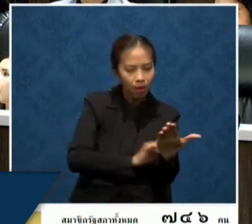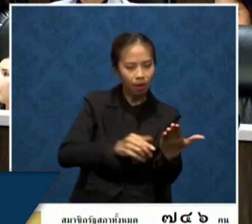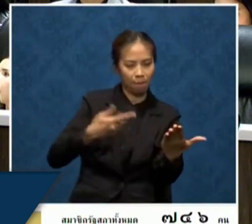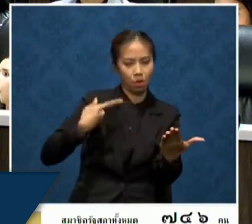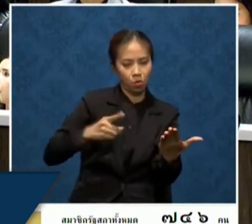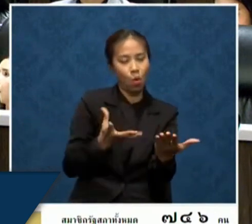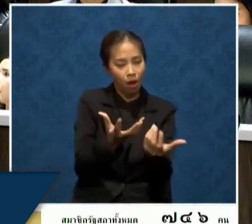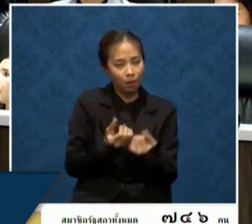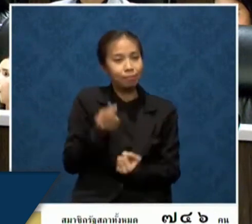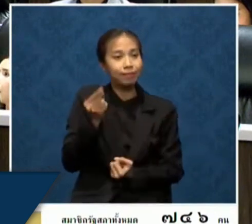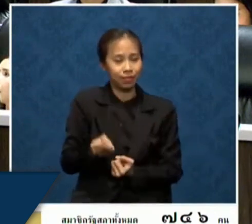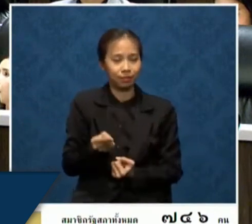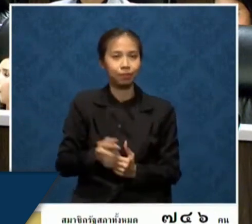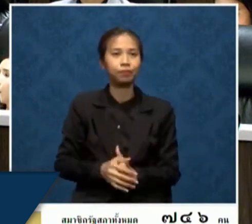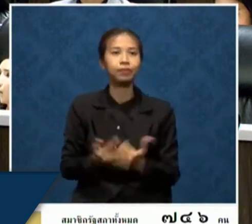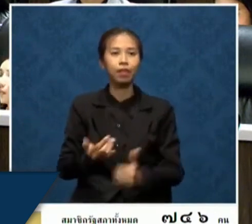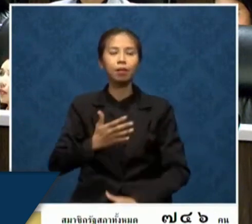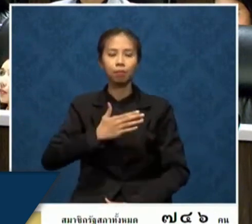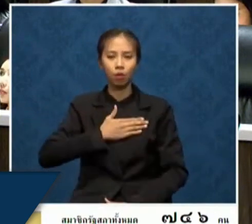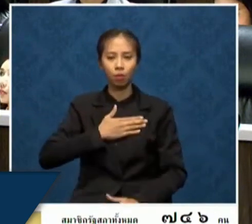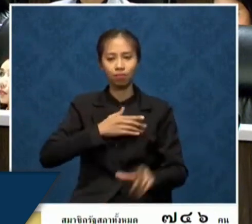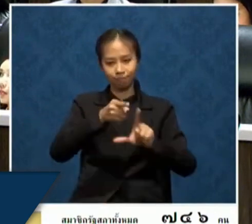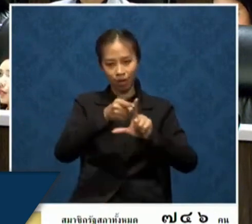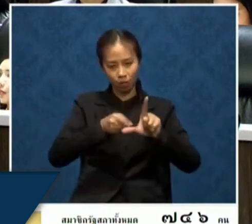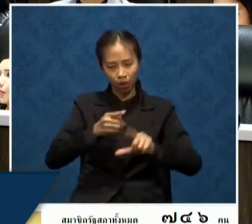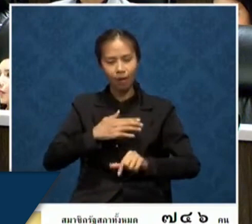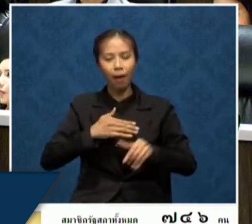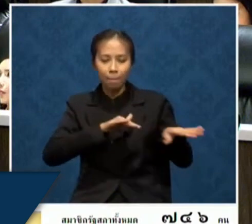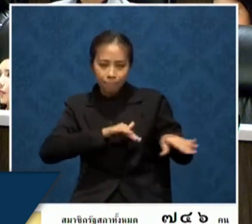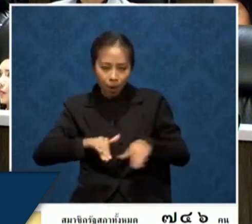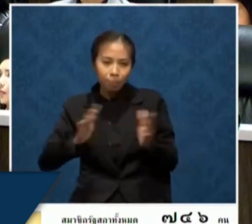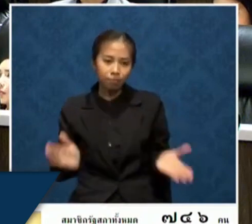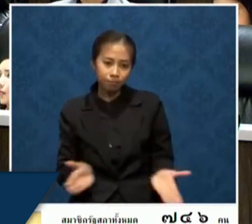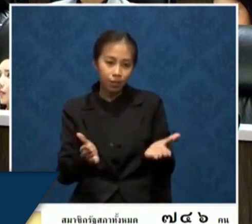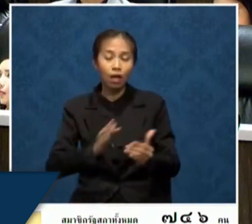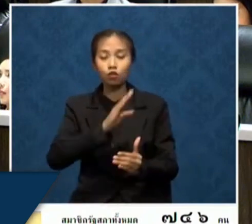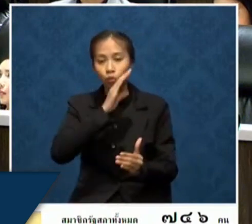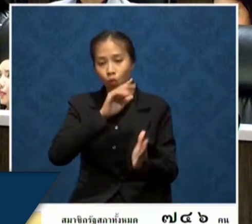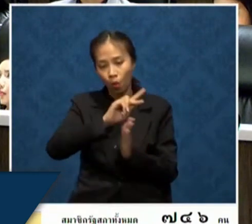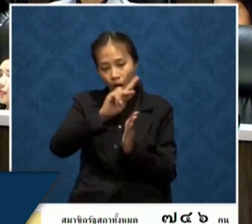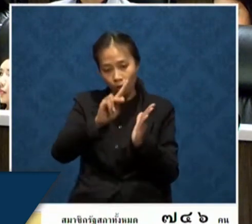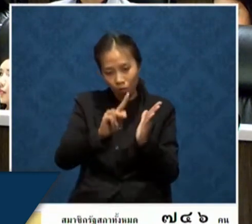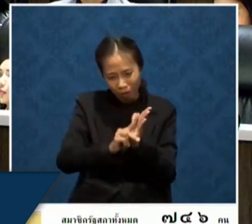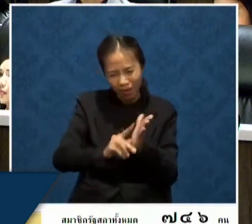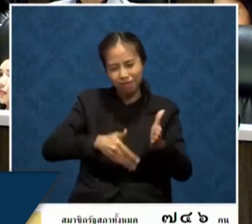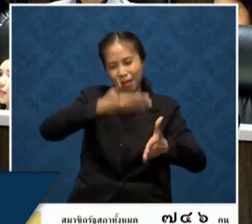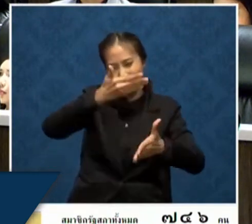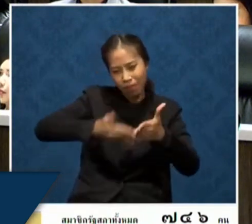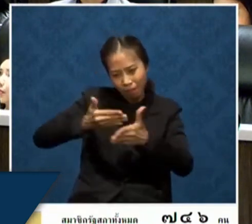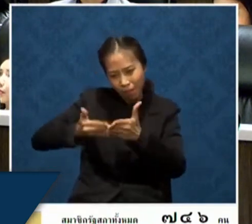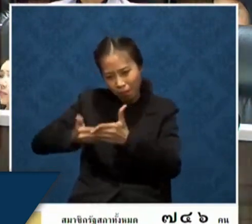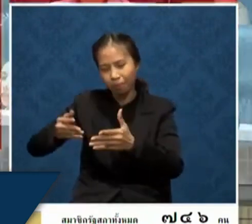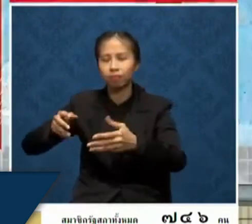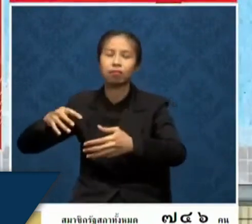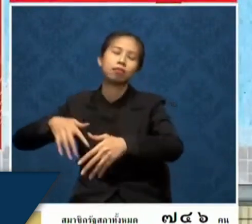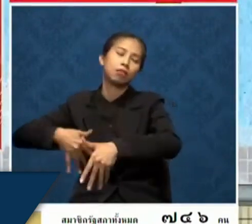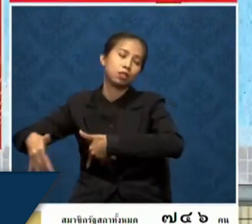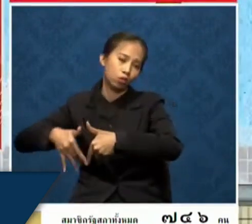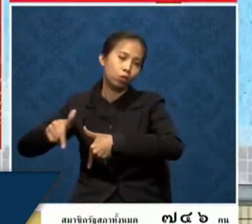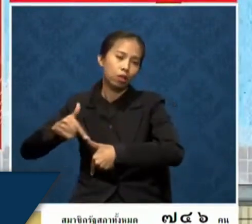น์และผมขอยืนยันว่าพรรคก้าวไกลพร้อมสนับสนุนการแก้ไขกฎหมายที่เป็นอุปสรรคต่อประชาชนเหล่